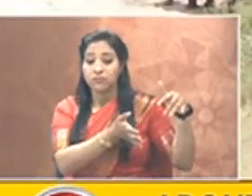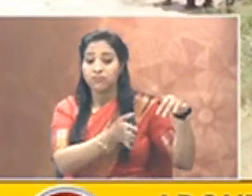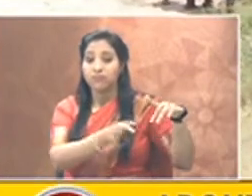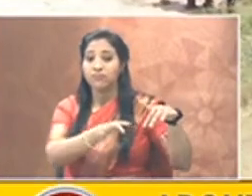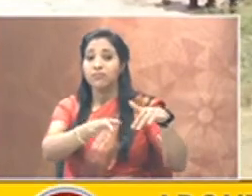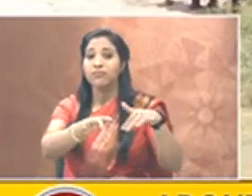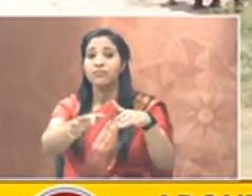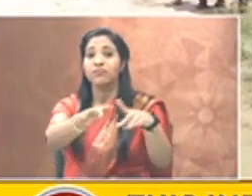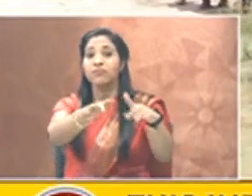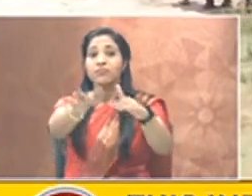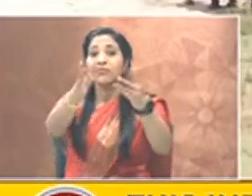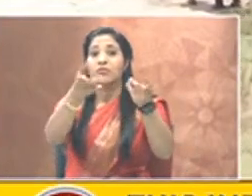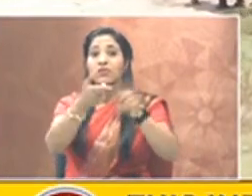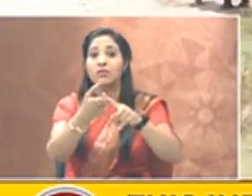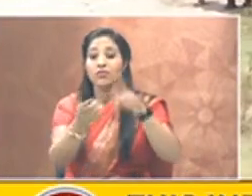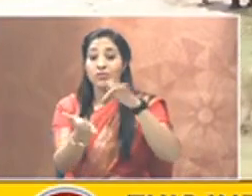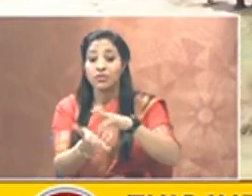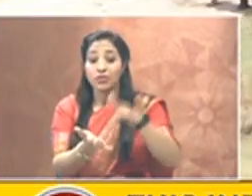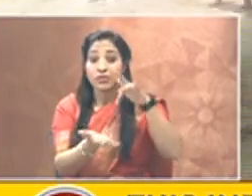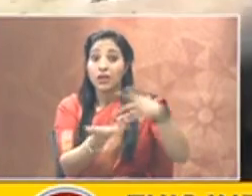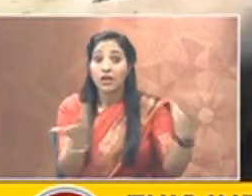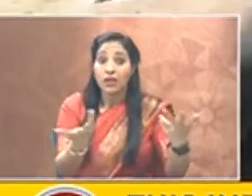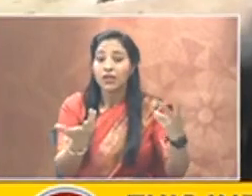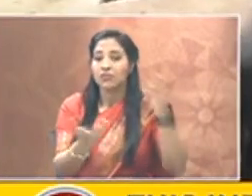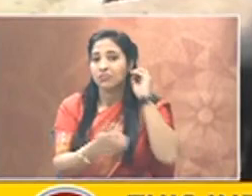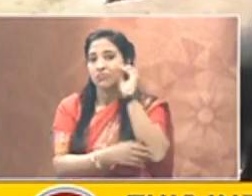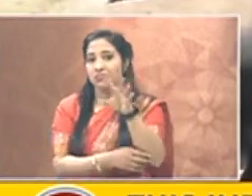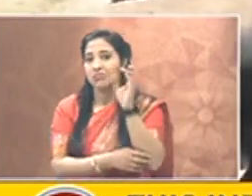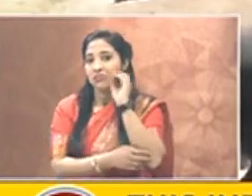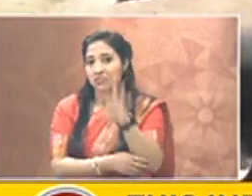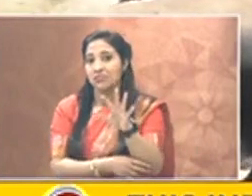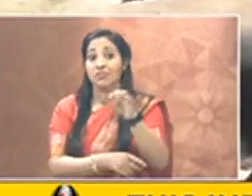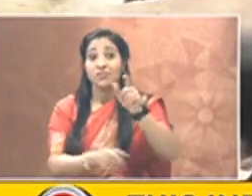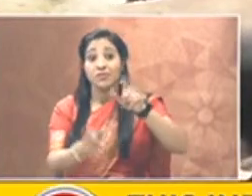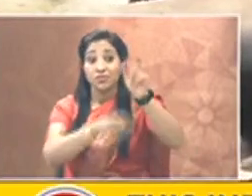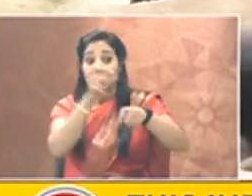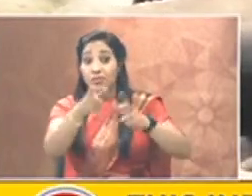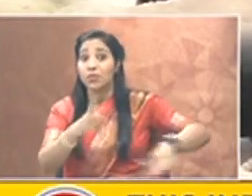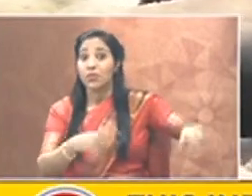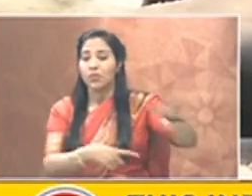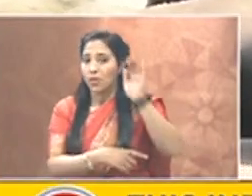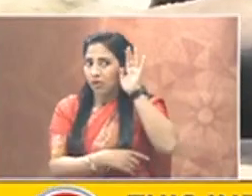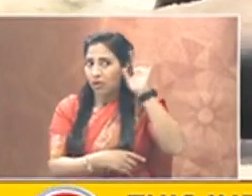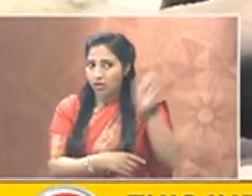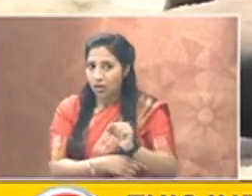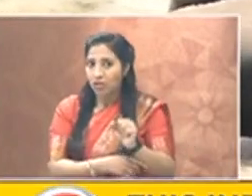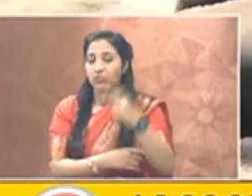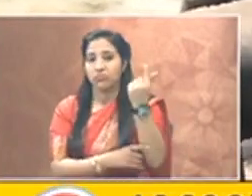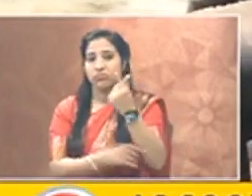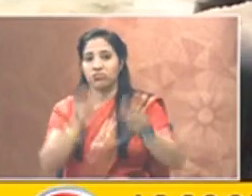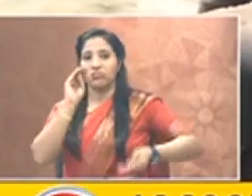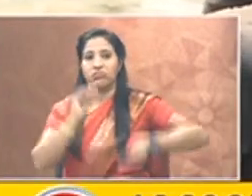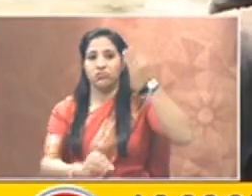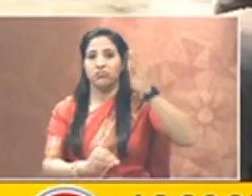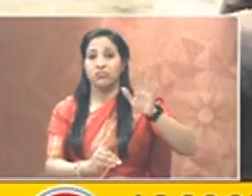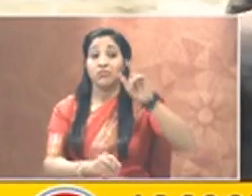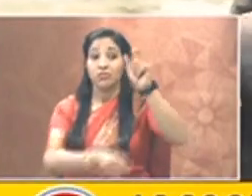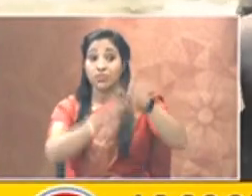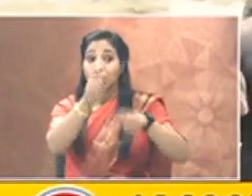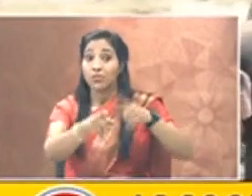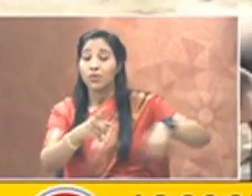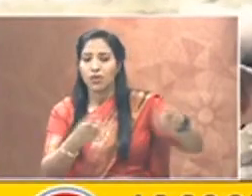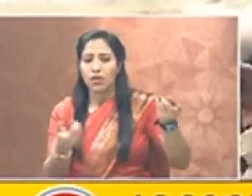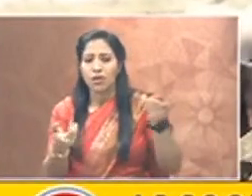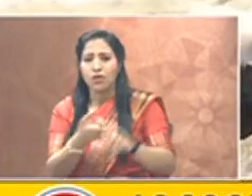रहा है। ये जानकारी यहाँ के लोगों के बहुत काम आती है। लोगों को जैसे